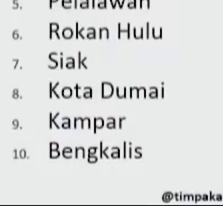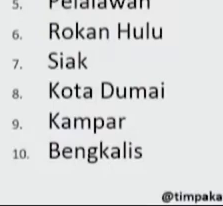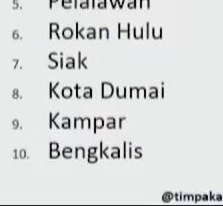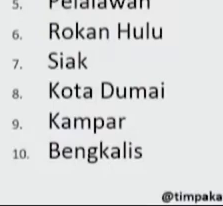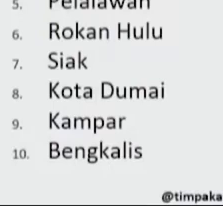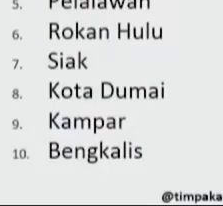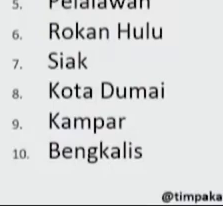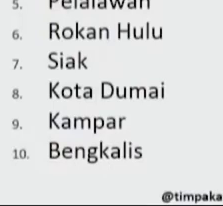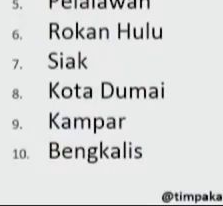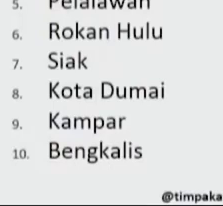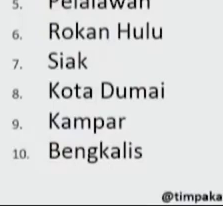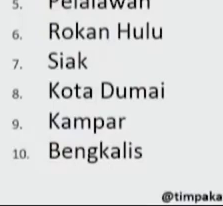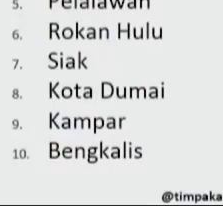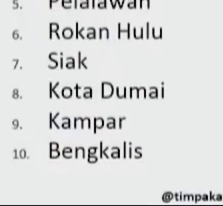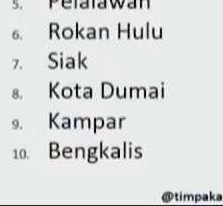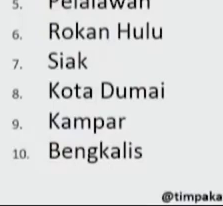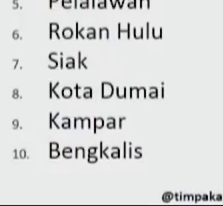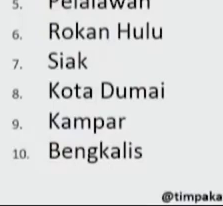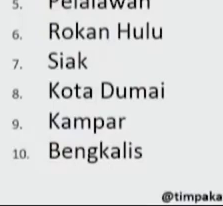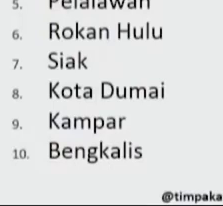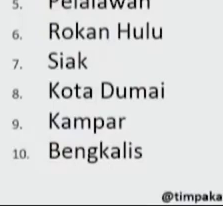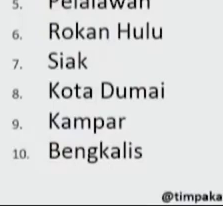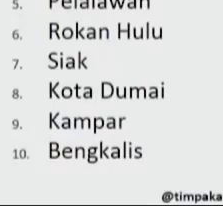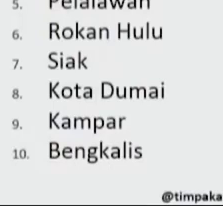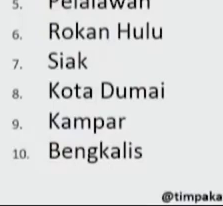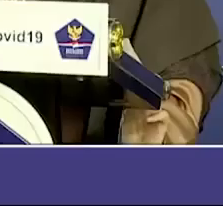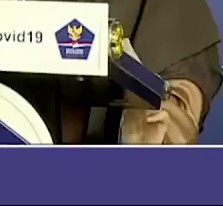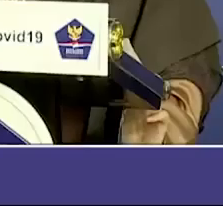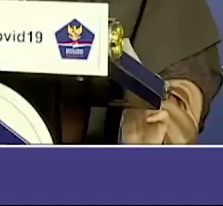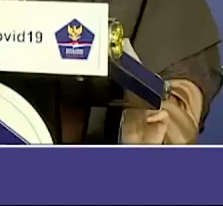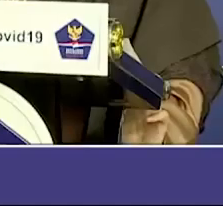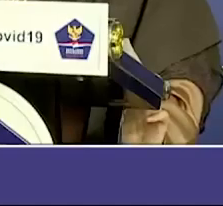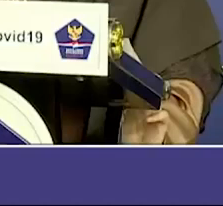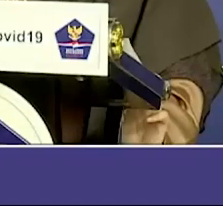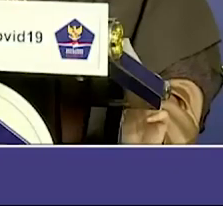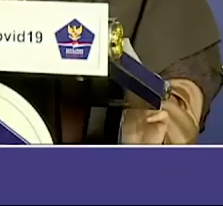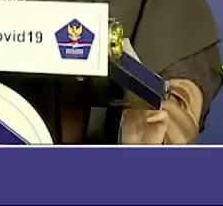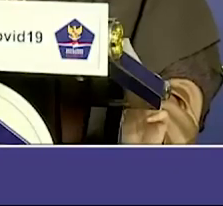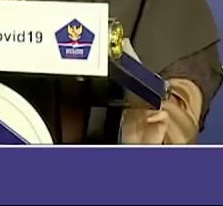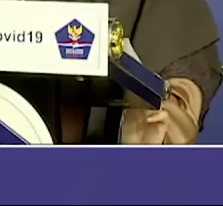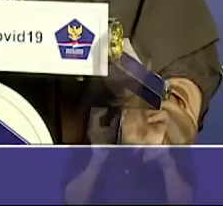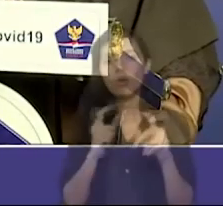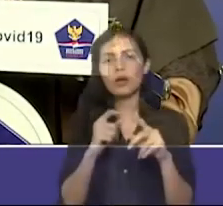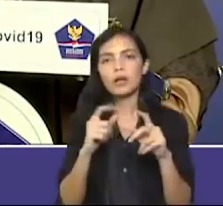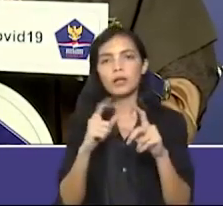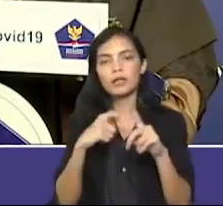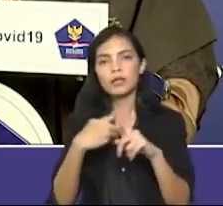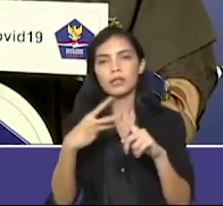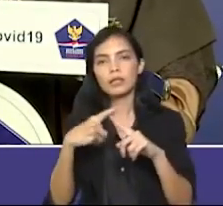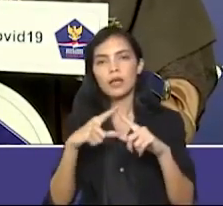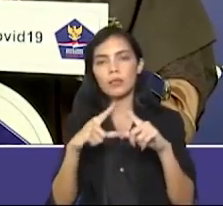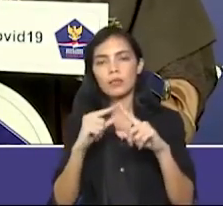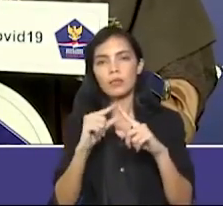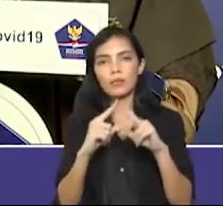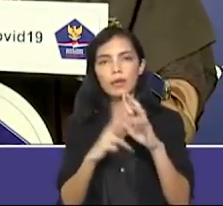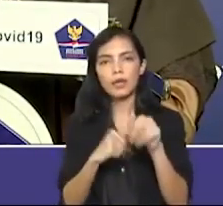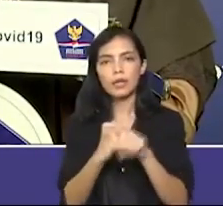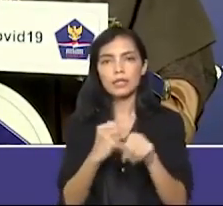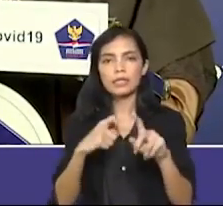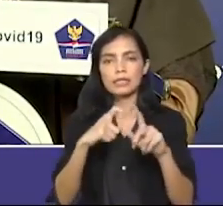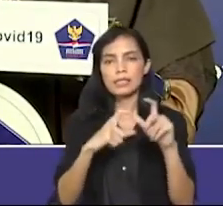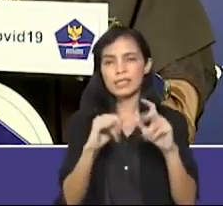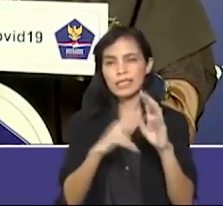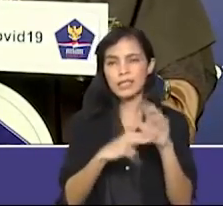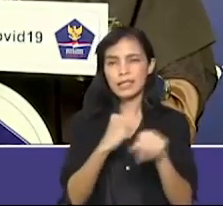Provinsi Kalimantan Barat Sanggau Ketapang Sekadau landak Kota Singkawang Kayong